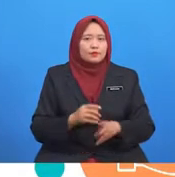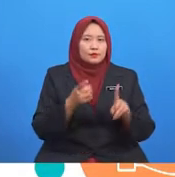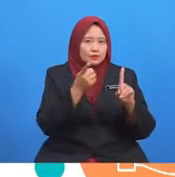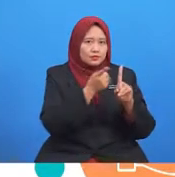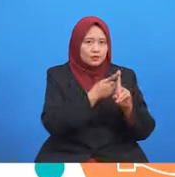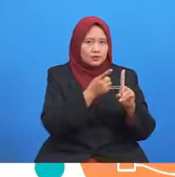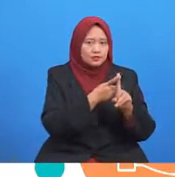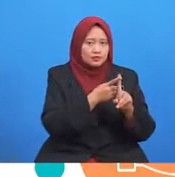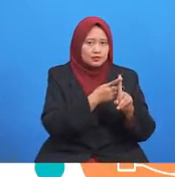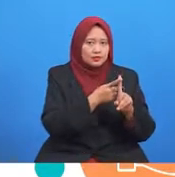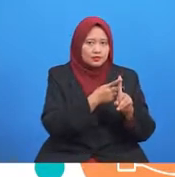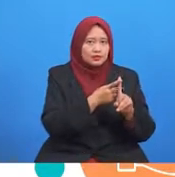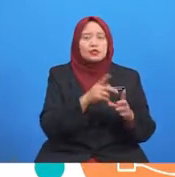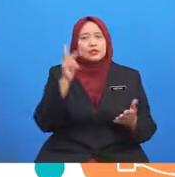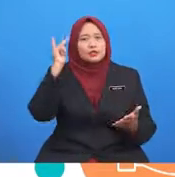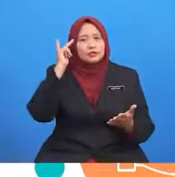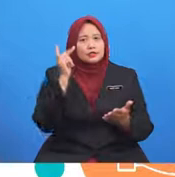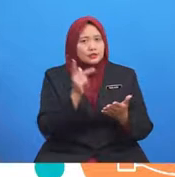Langkah pertama, iaitu